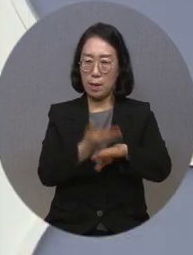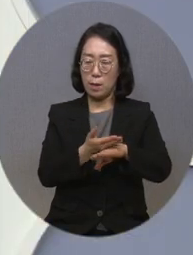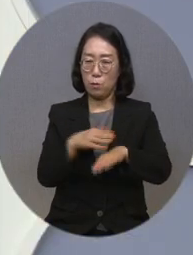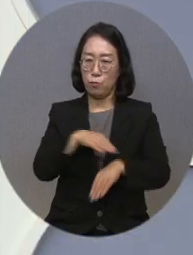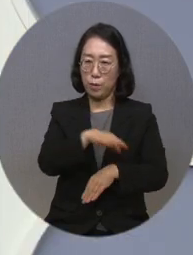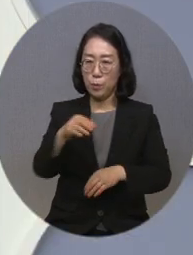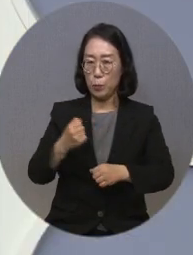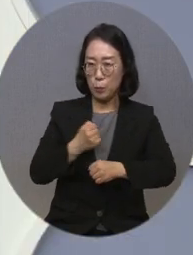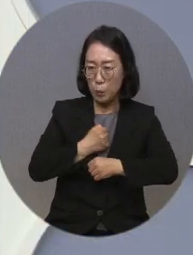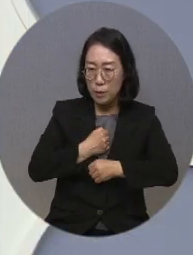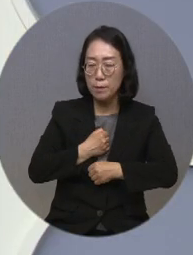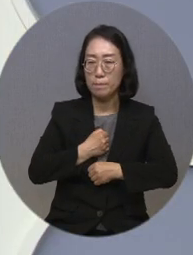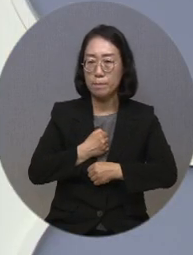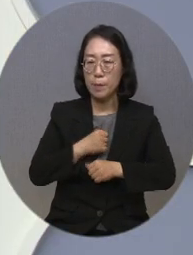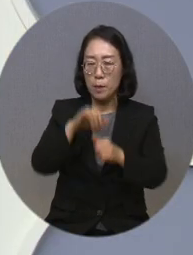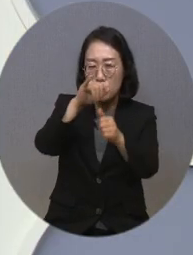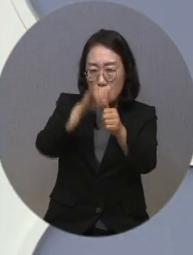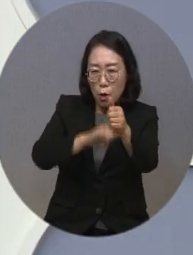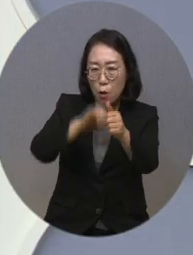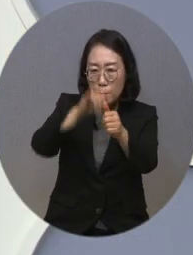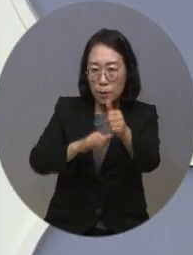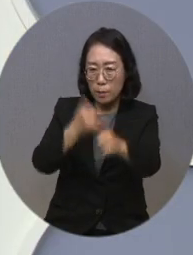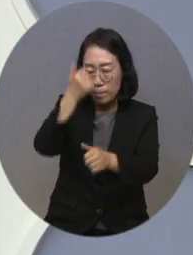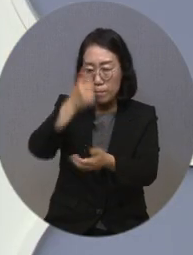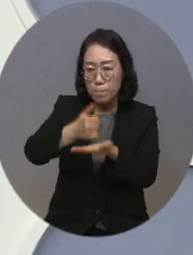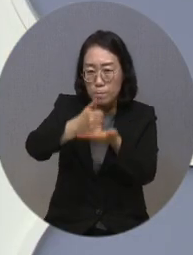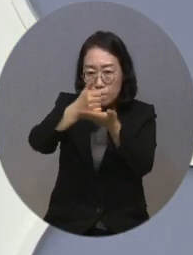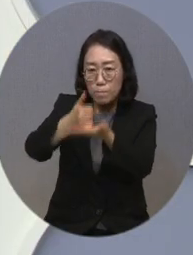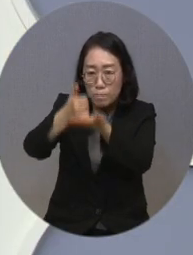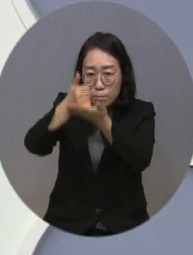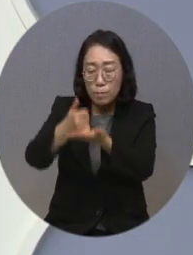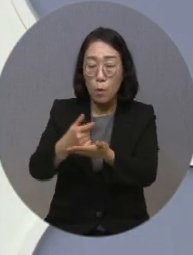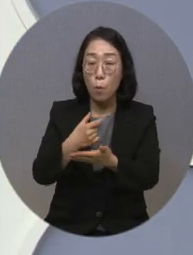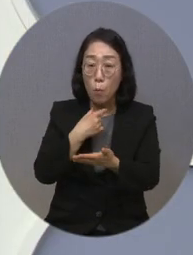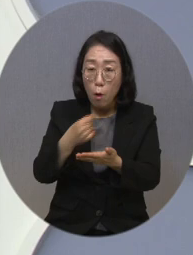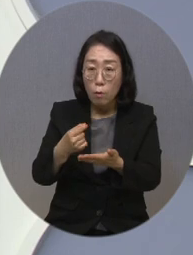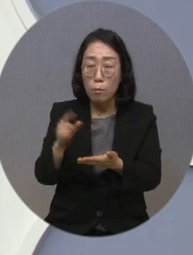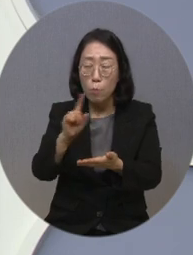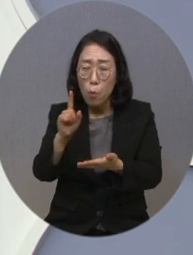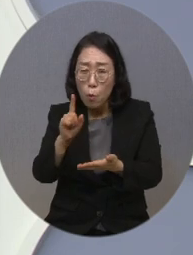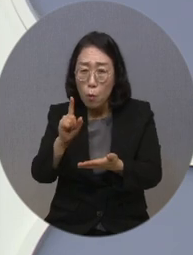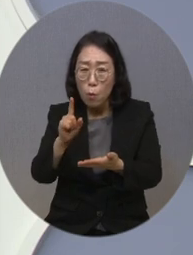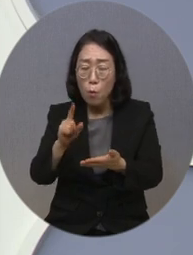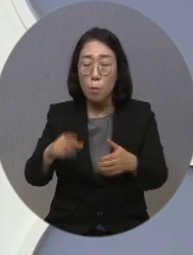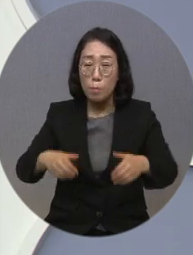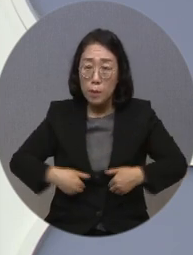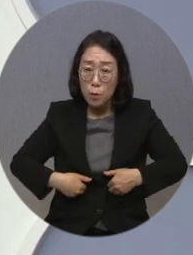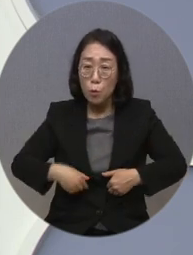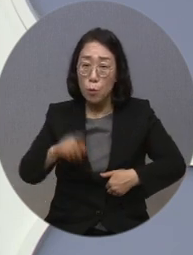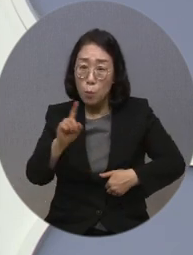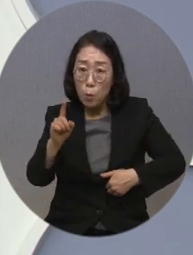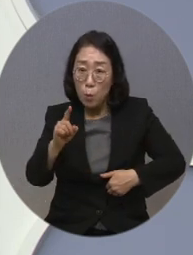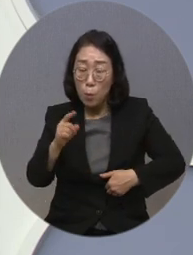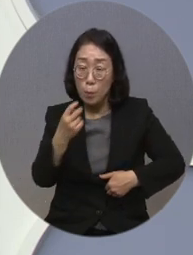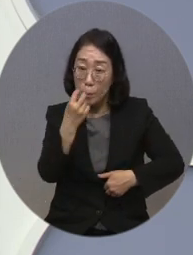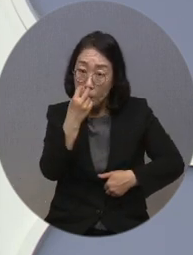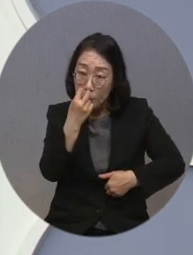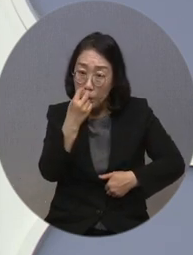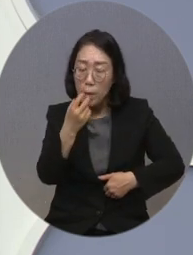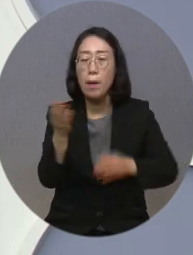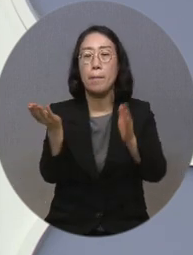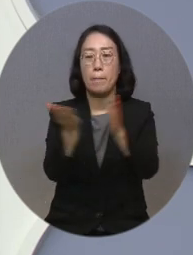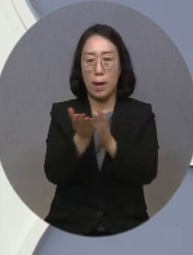정부가 정말 국민을 섬기는 입장에서 국민이 뭐를 지금 가려워하고 뭐를 아파하는지를 이거를 파악을 해서